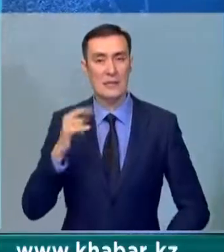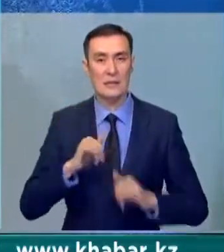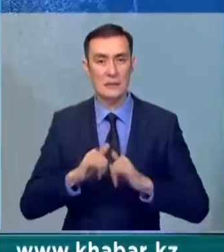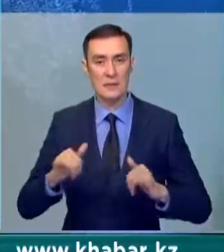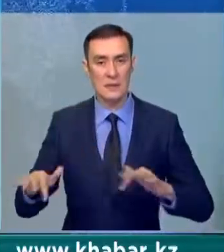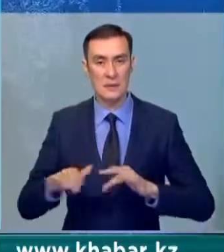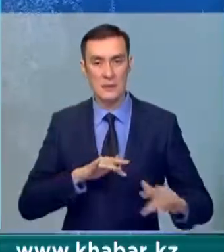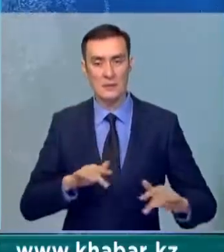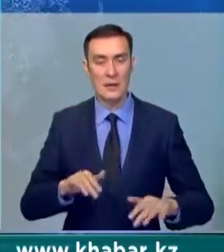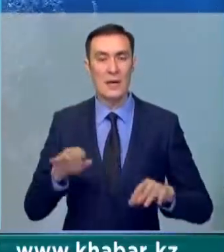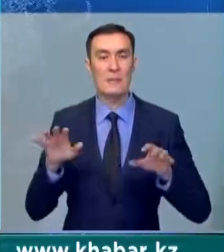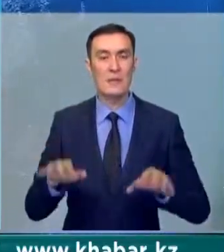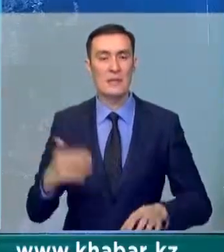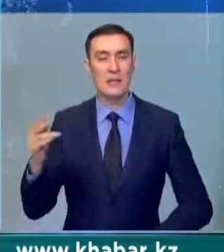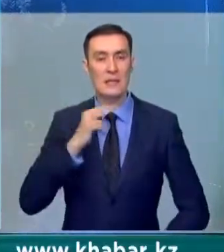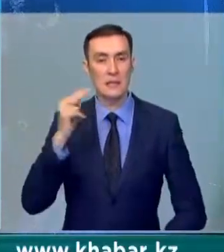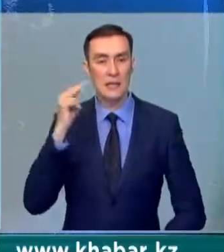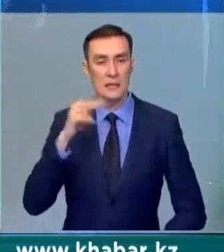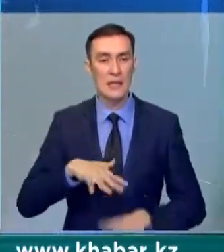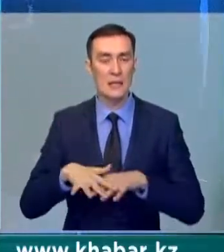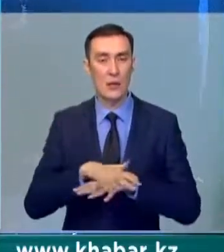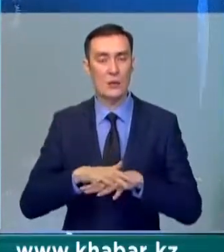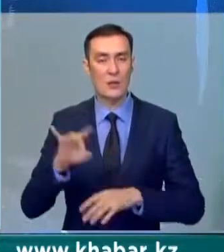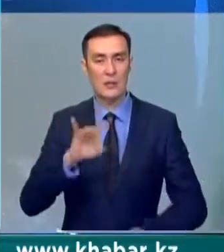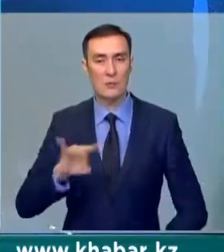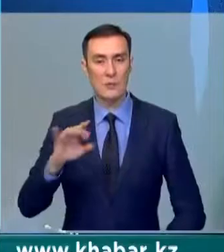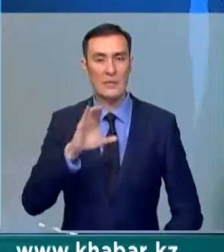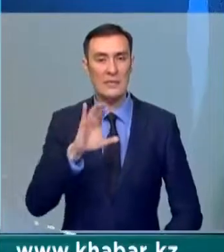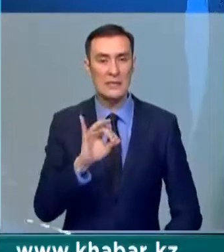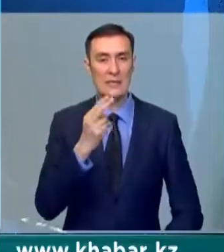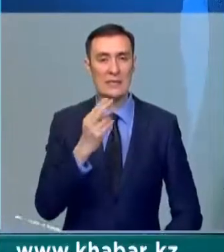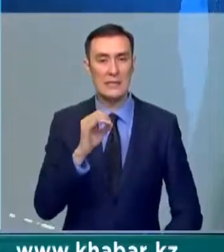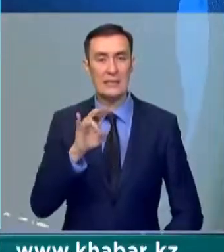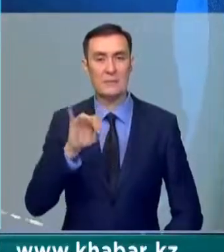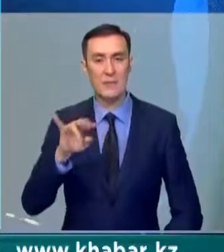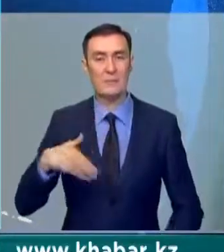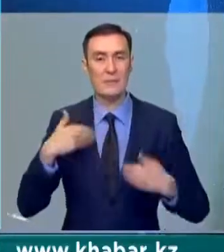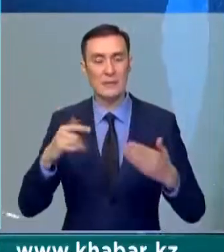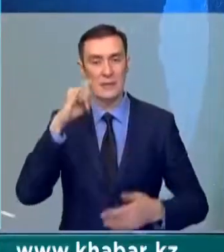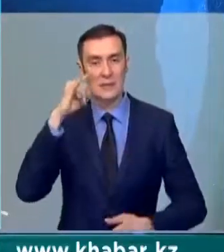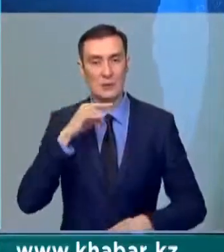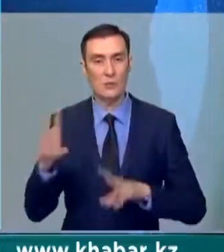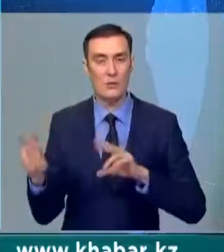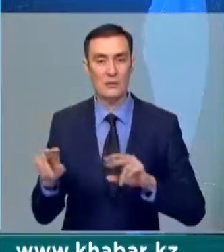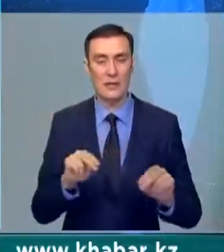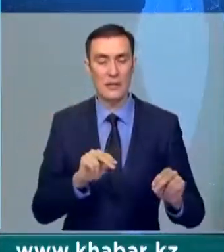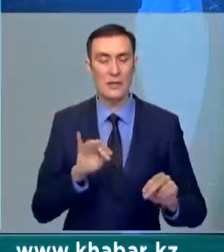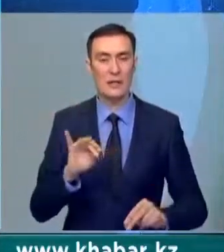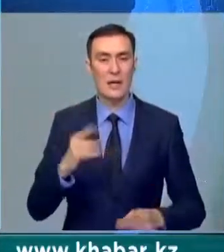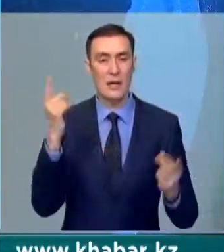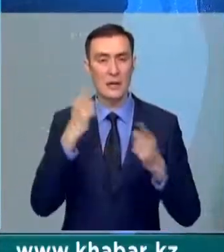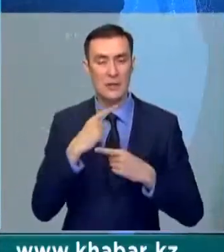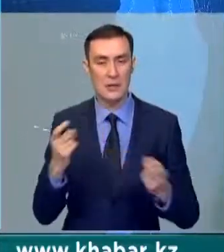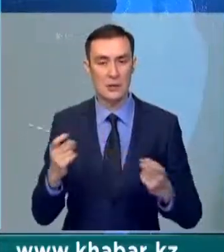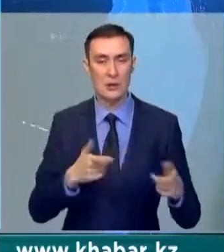Интеграционных процессов. Председатель Китайской Народной Республики Си Цзиньпинь пожелал Казахстану процветания и могущества и